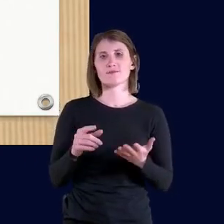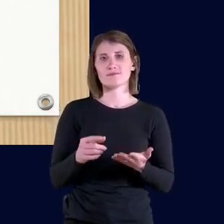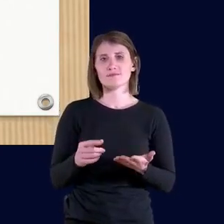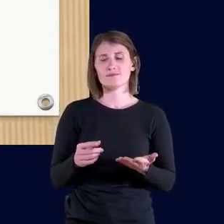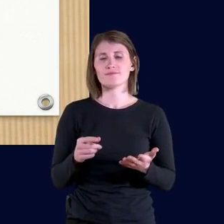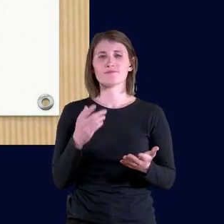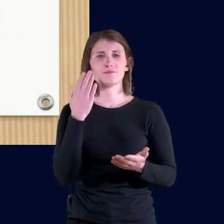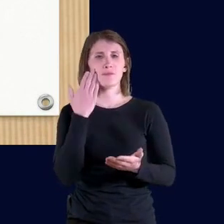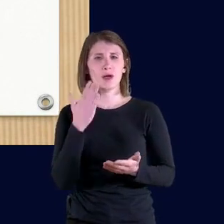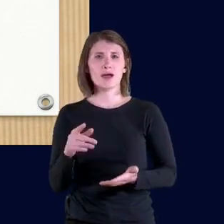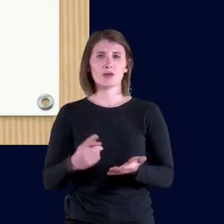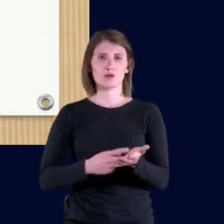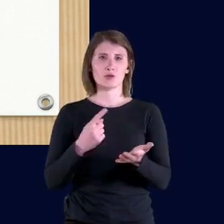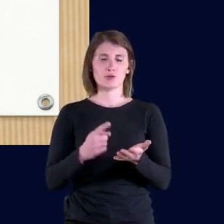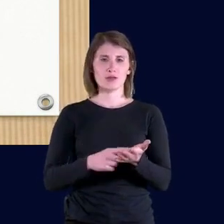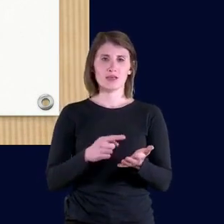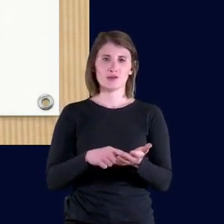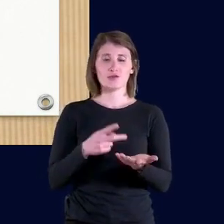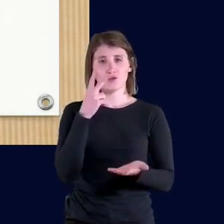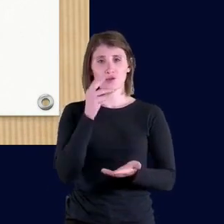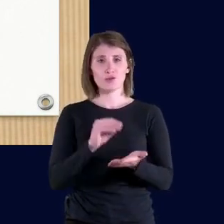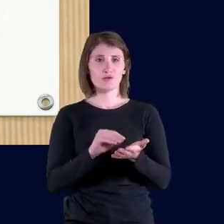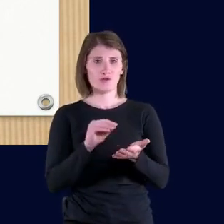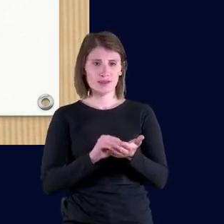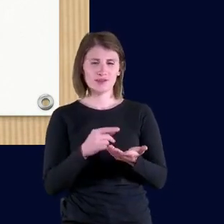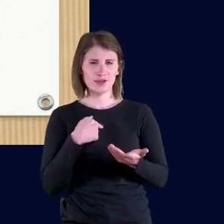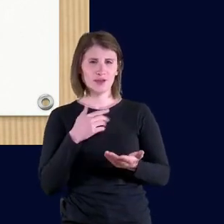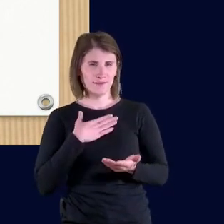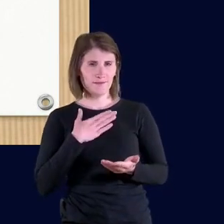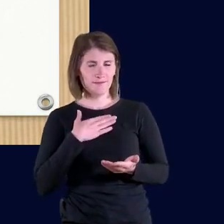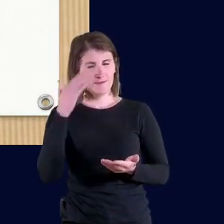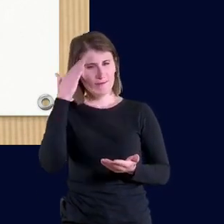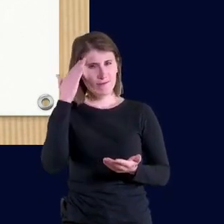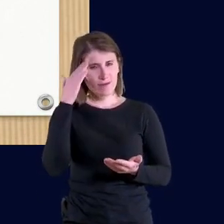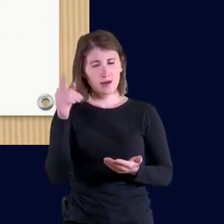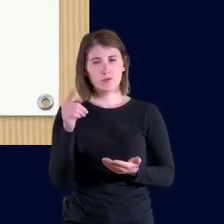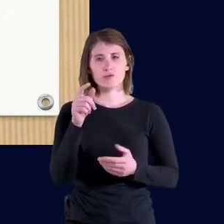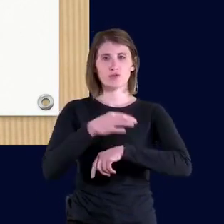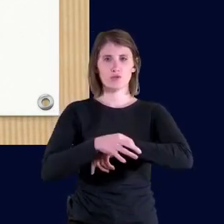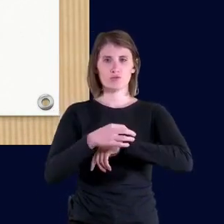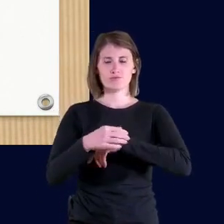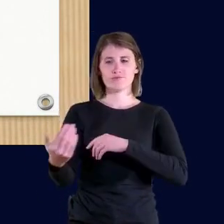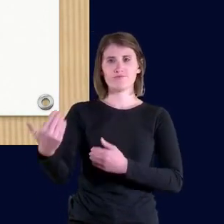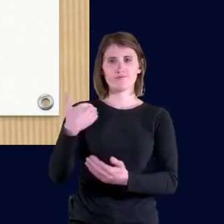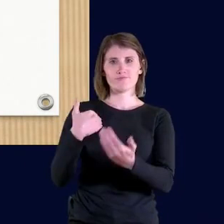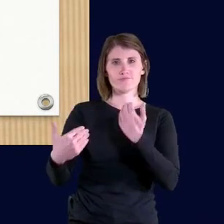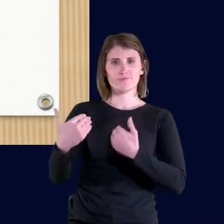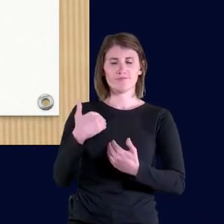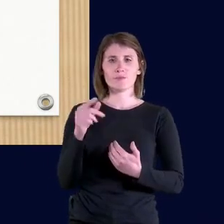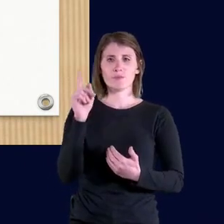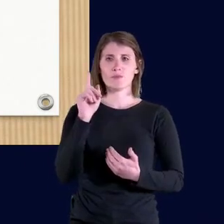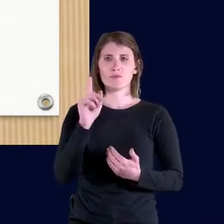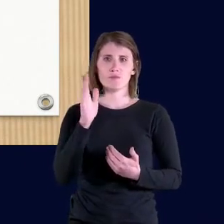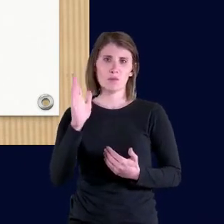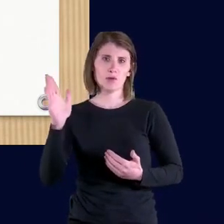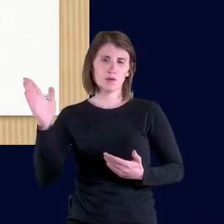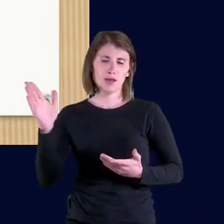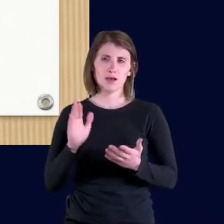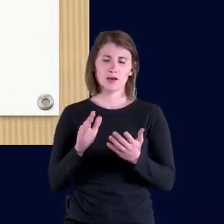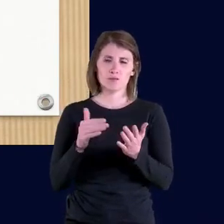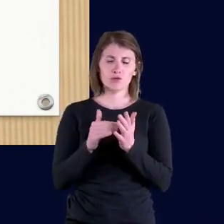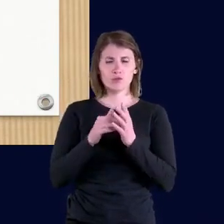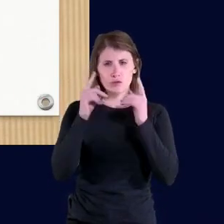bardzo często to z doświadczenia powiem że uczniowie przede wszystkim przychodzą biblioteki czasami potrzebujemy jakiegoś nie wiem